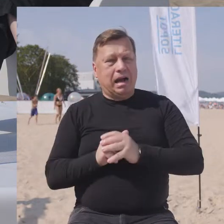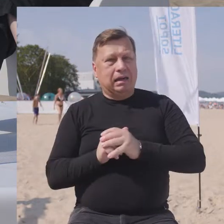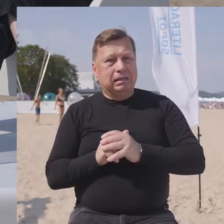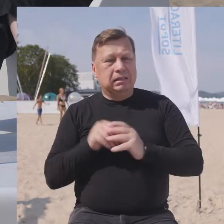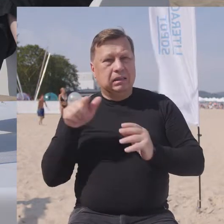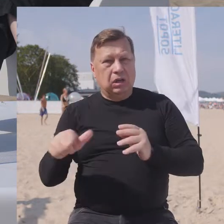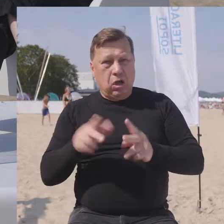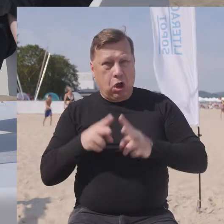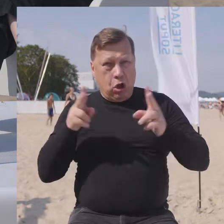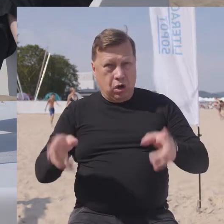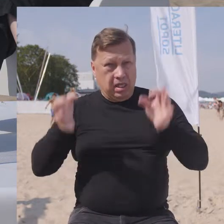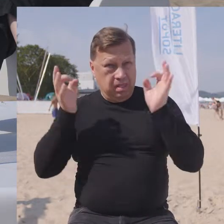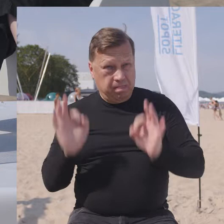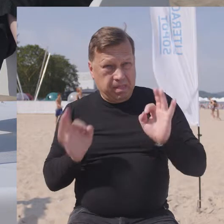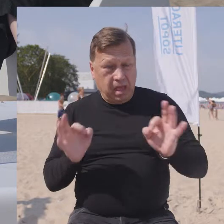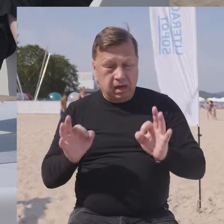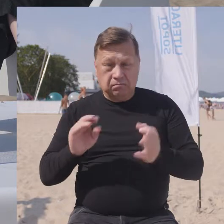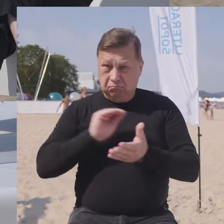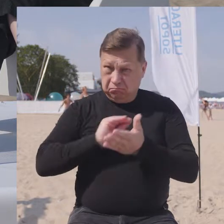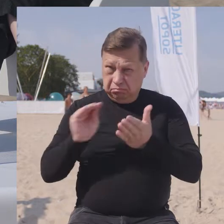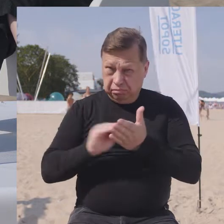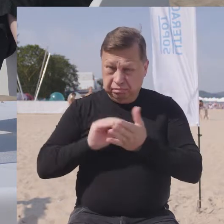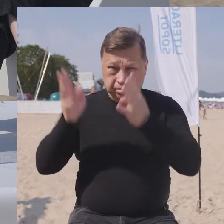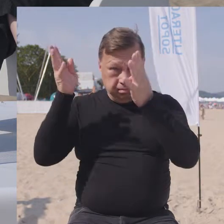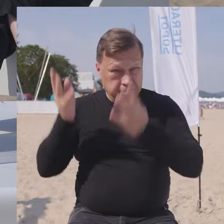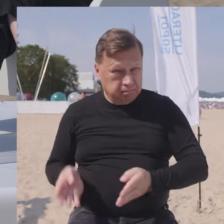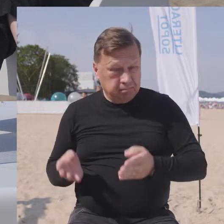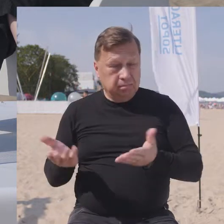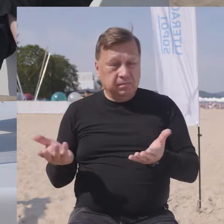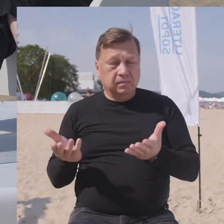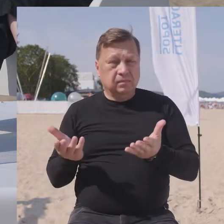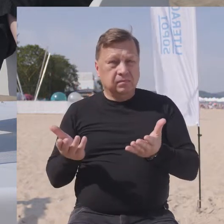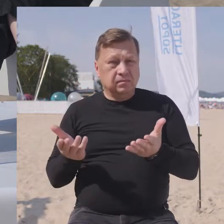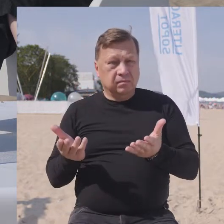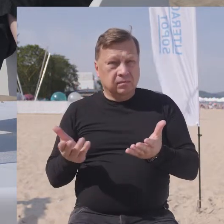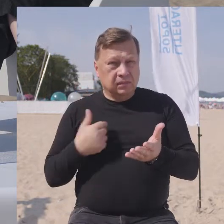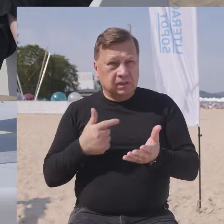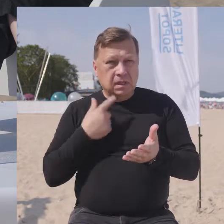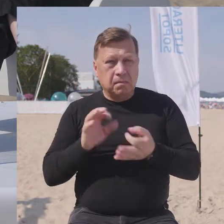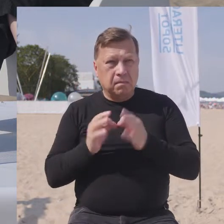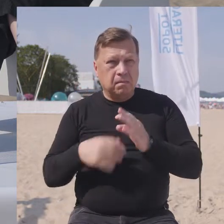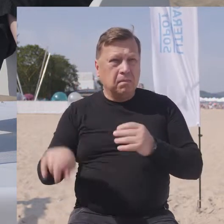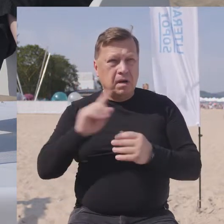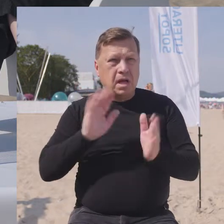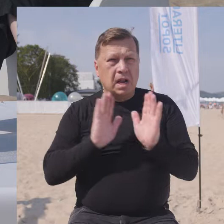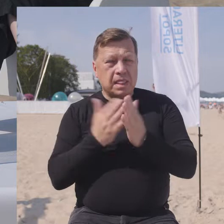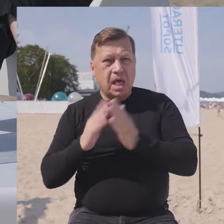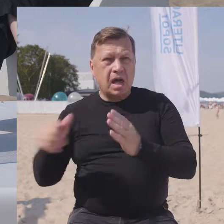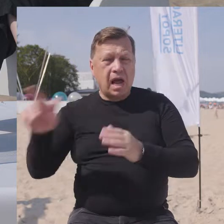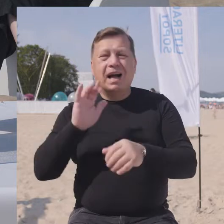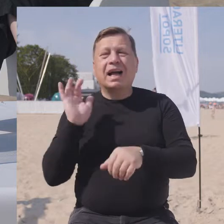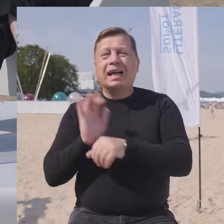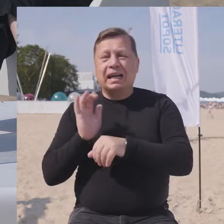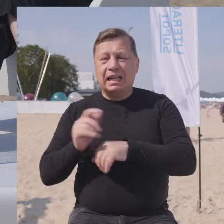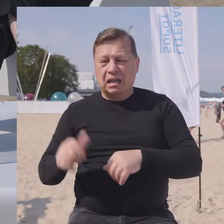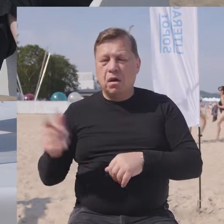czasów, w których żyjemy, tej współczesności, o którą tak często też krytycy i krytyczki literackie mówią,